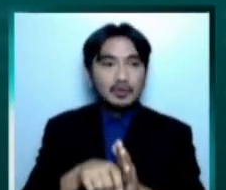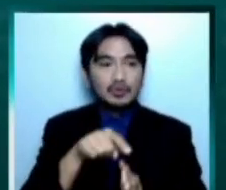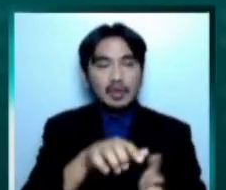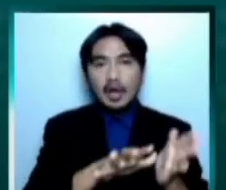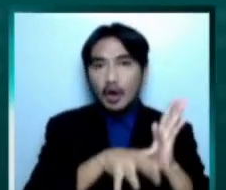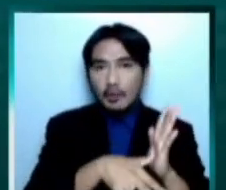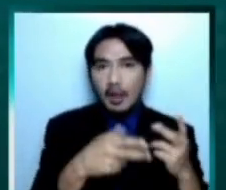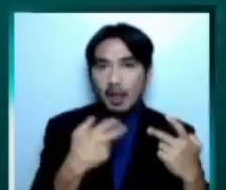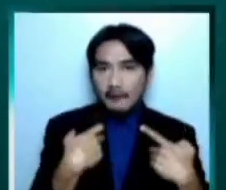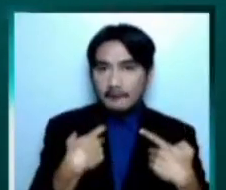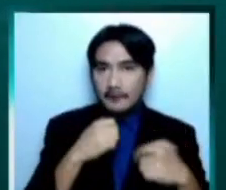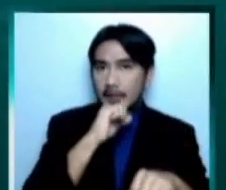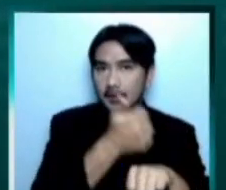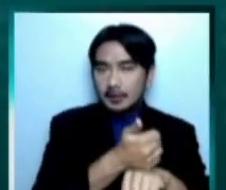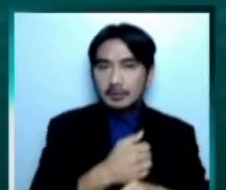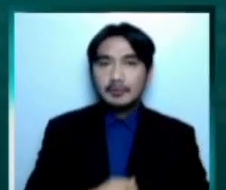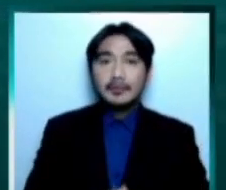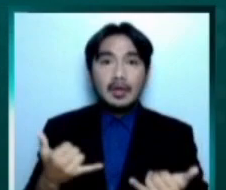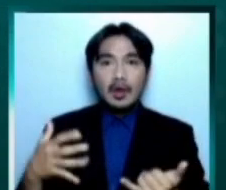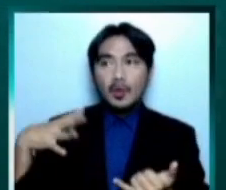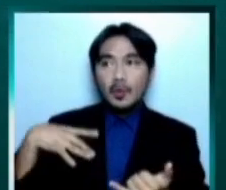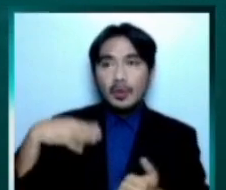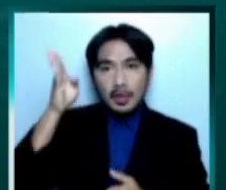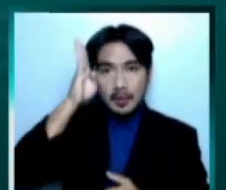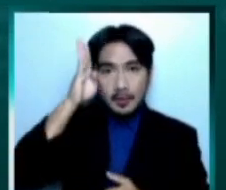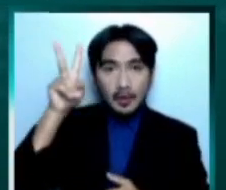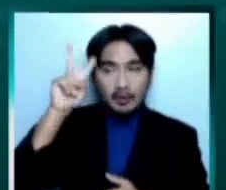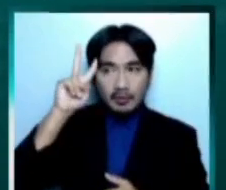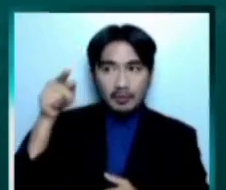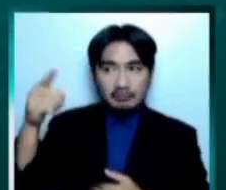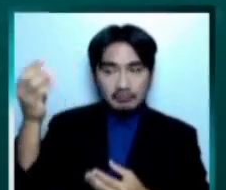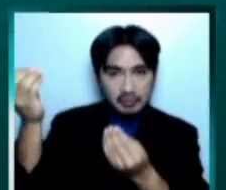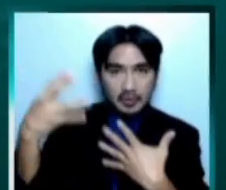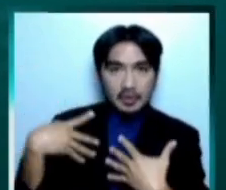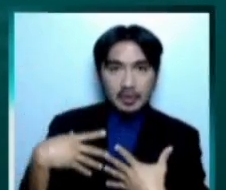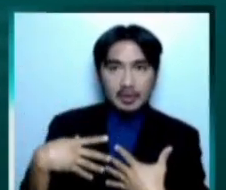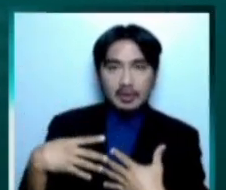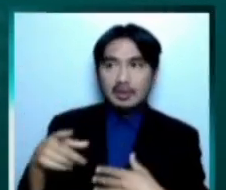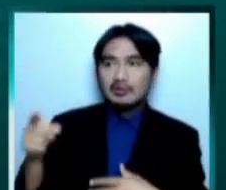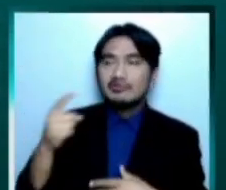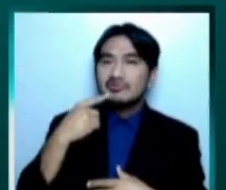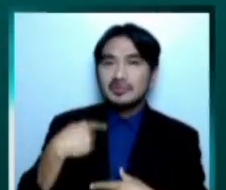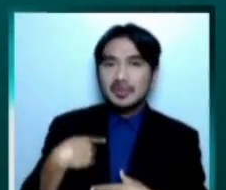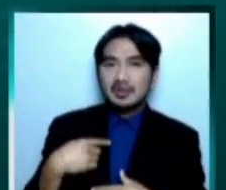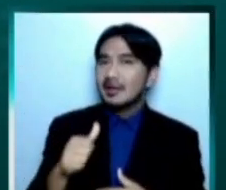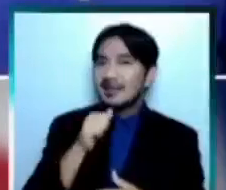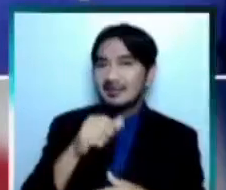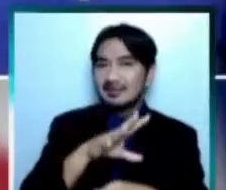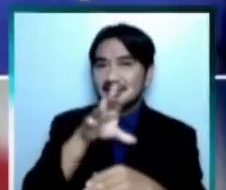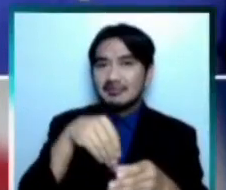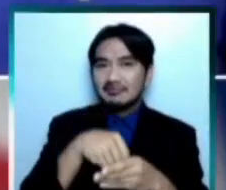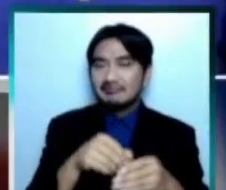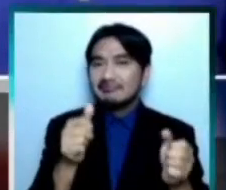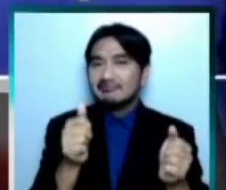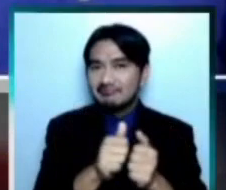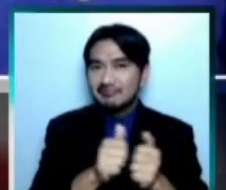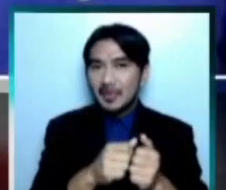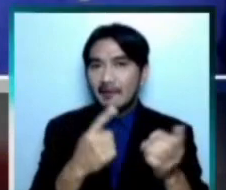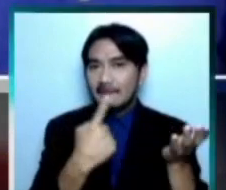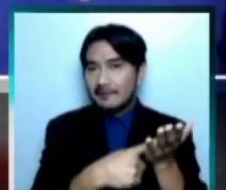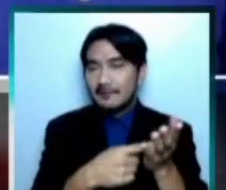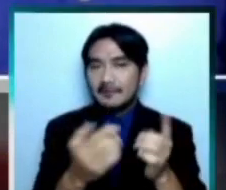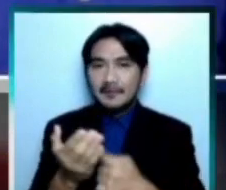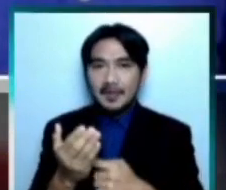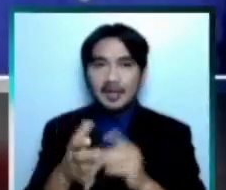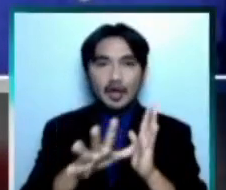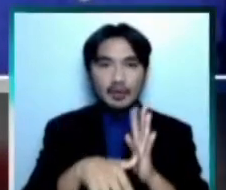ang panig ni Bongbong Marcos na nauna nang nagpahayag na hindi dadalo sa debate ng COMELEC. Natanong naman si Pacquiao tungkol sa gastos